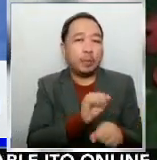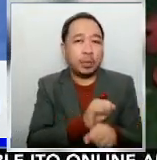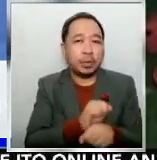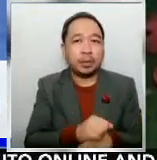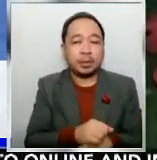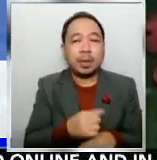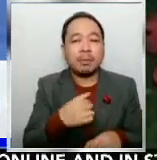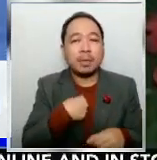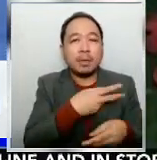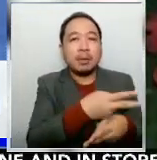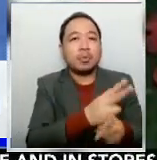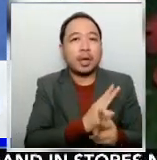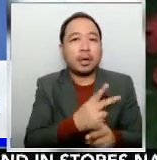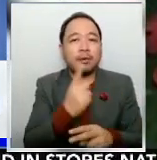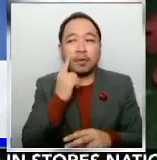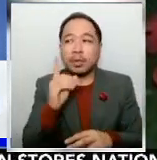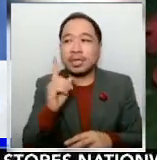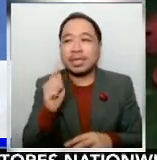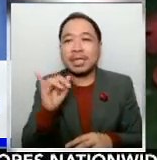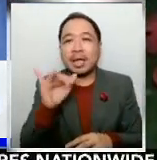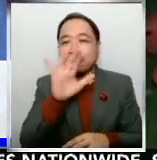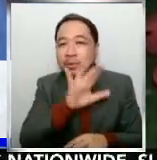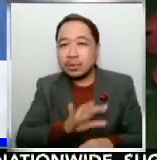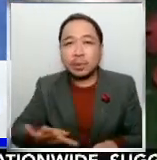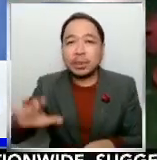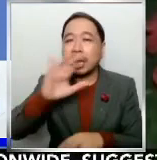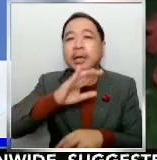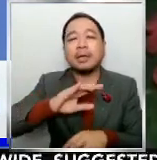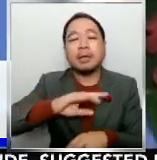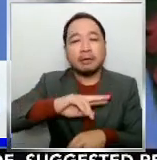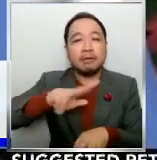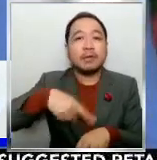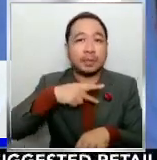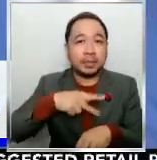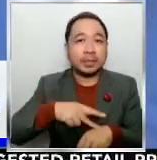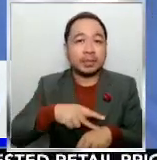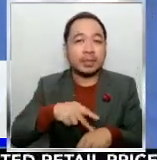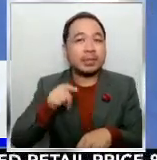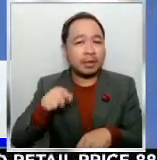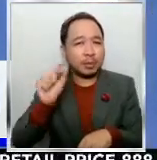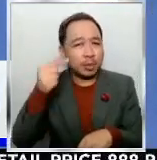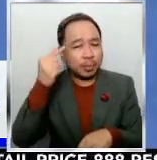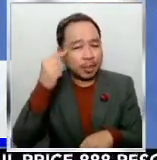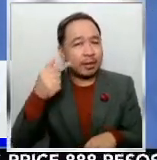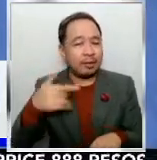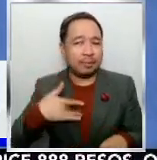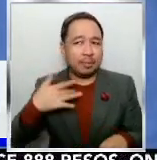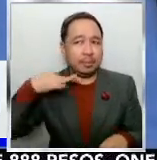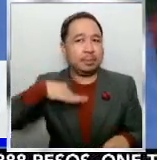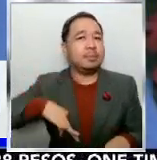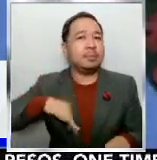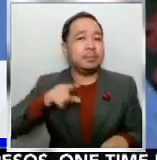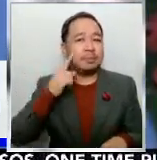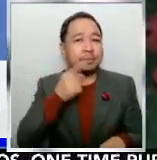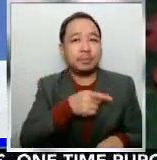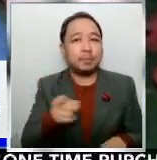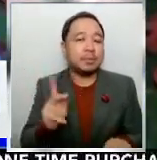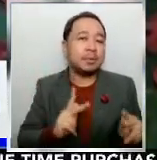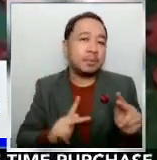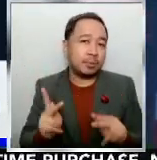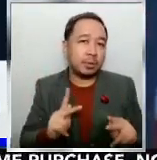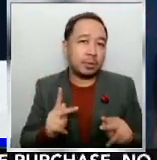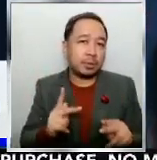para sa DTI sa buong bansa. Sa paggugobyerno, bagay nakapakipakinabang sa tao. Hindi po ako nahihiyang